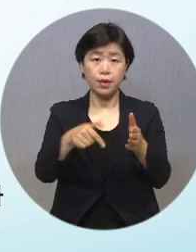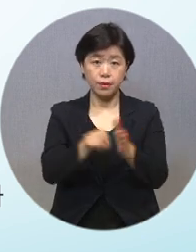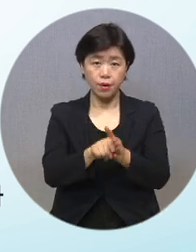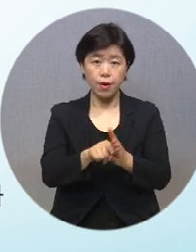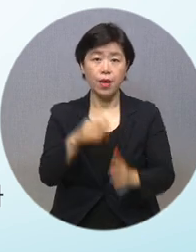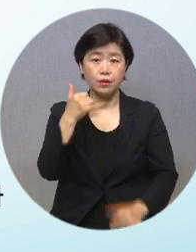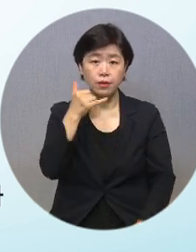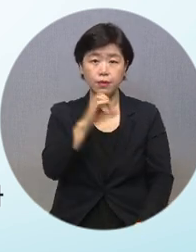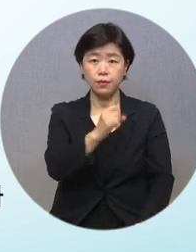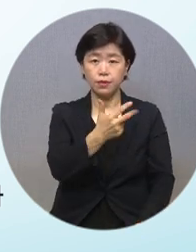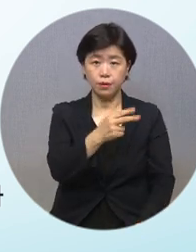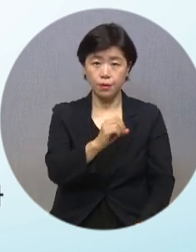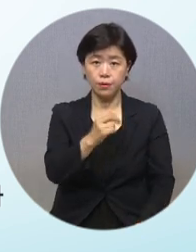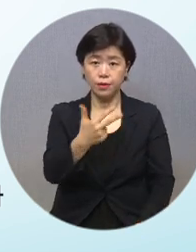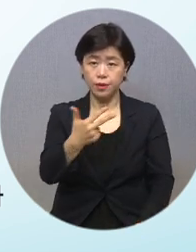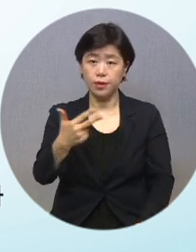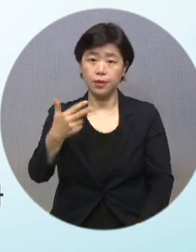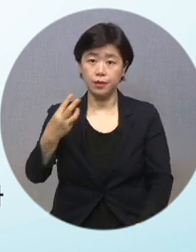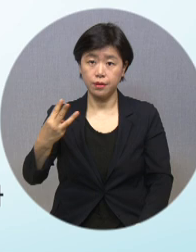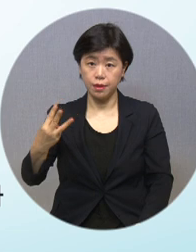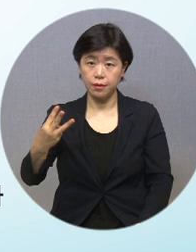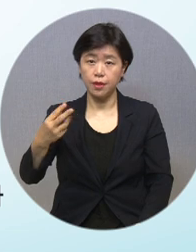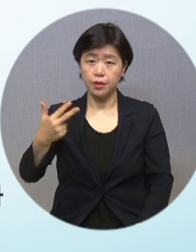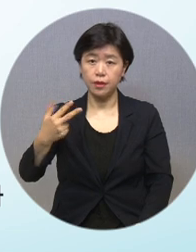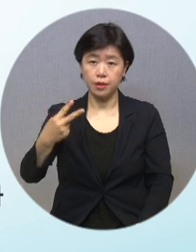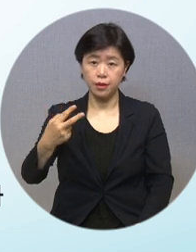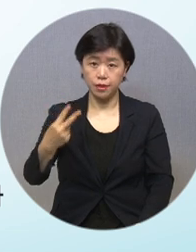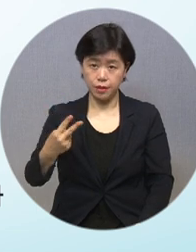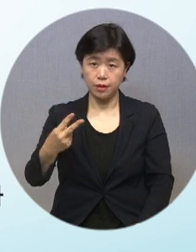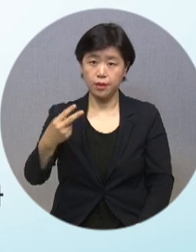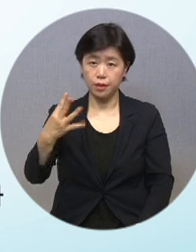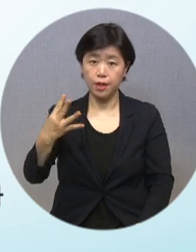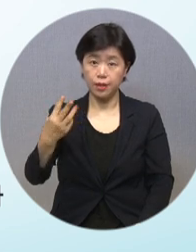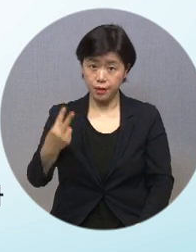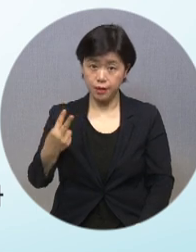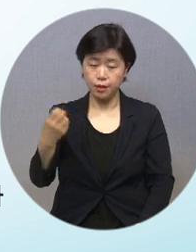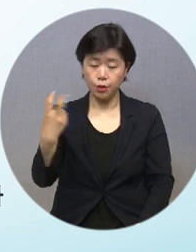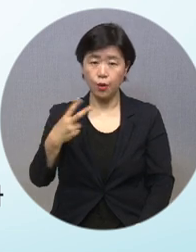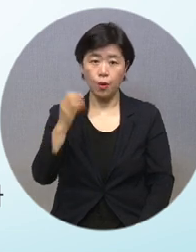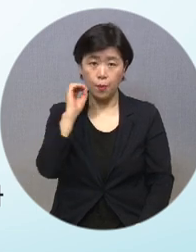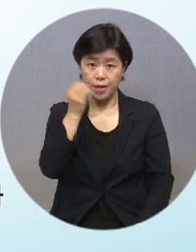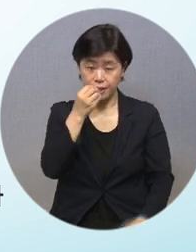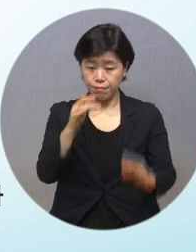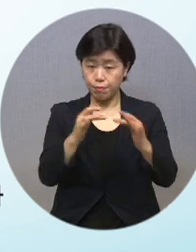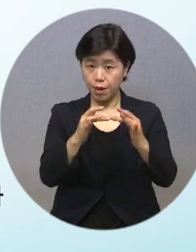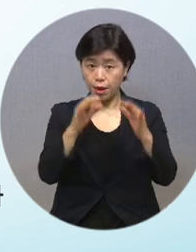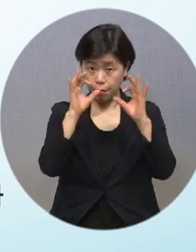전화번호 070-7733-7242 또는 하단의 홈페이지로 참여하면